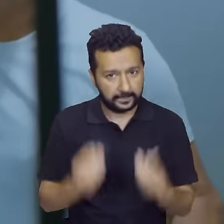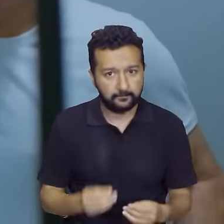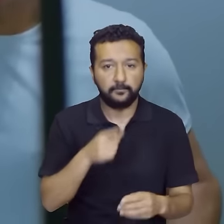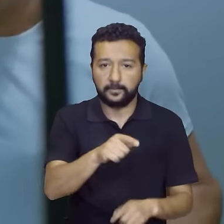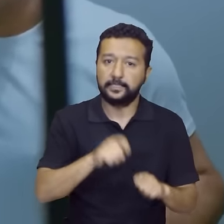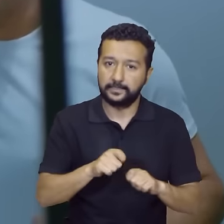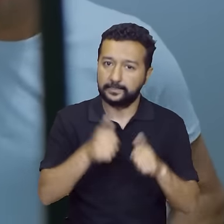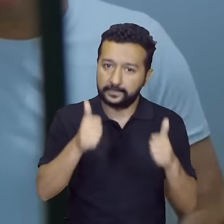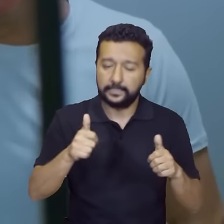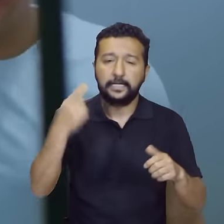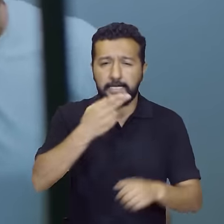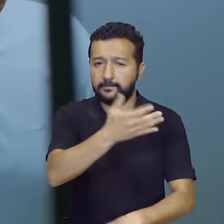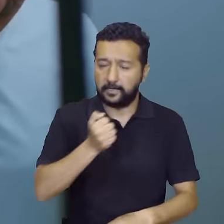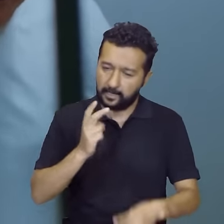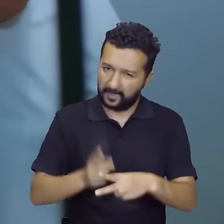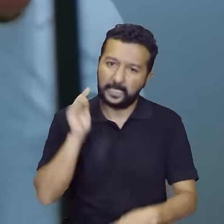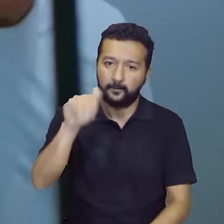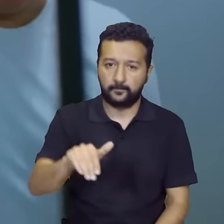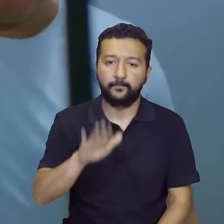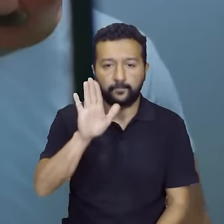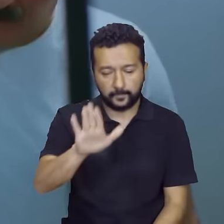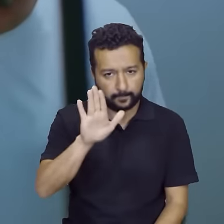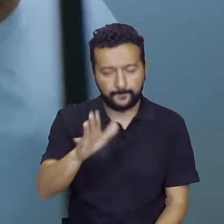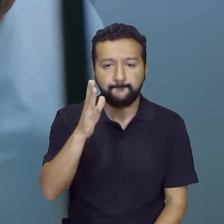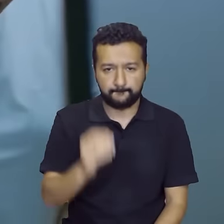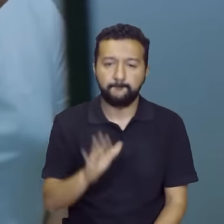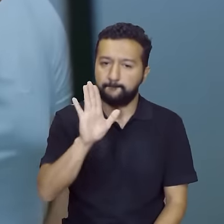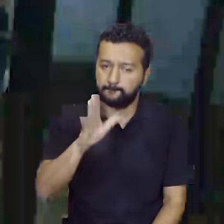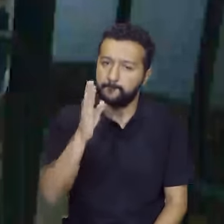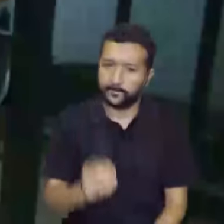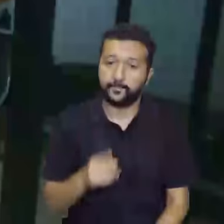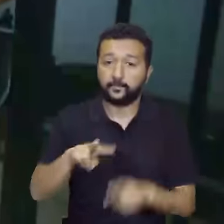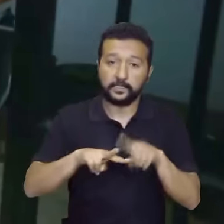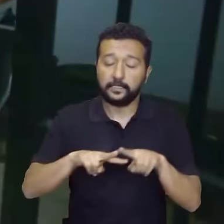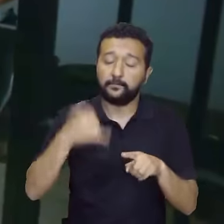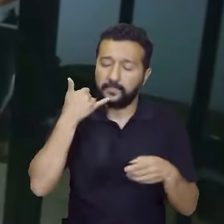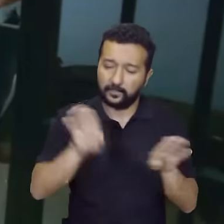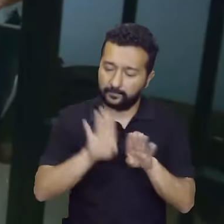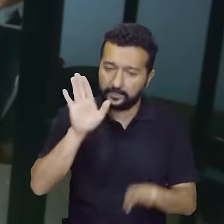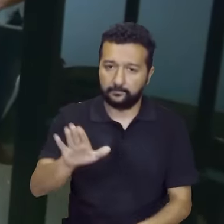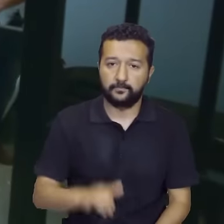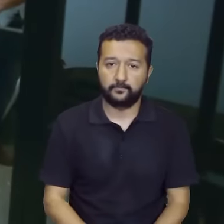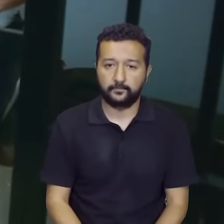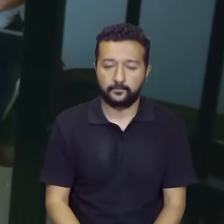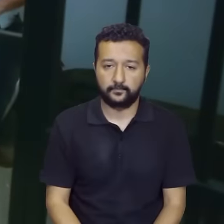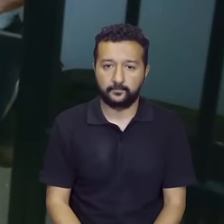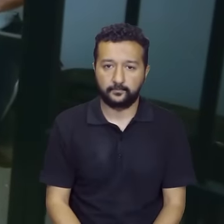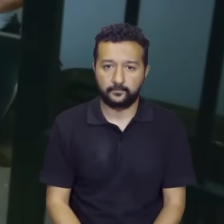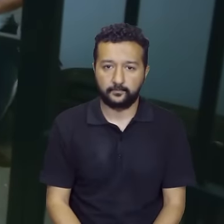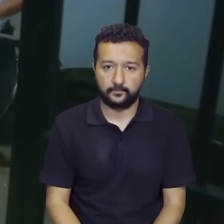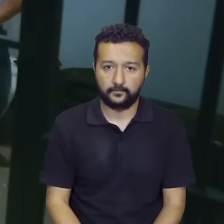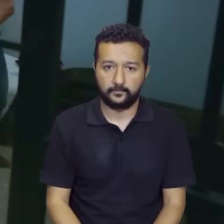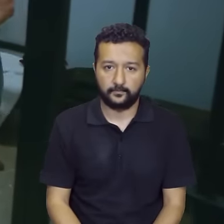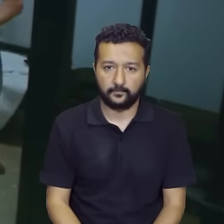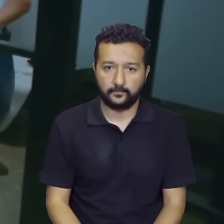oğlum. Tabloyu alıp hemen geliyorum. Tamam. Tamam, tamam. Aydemir kapat, tamam. Tamam. Pantolonunu